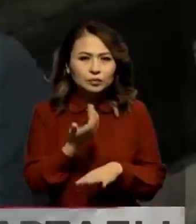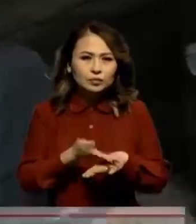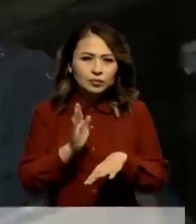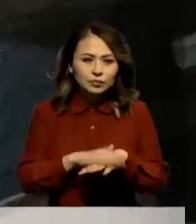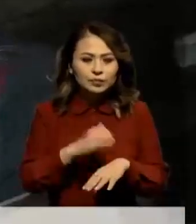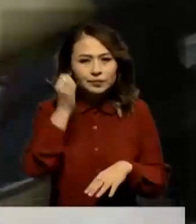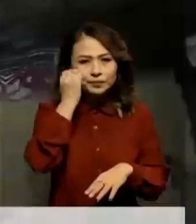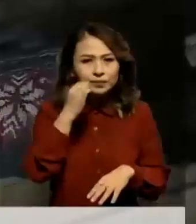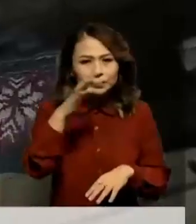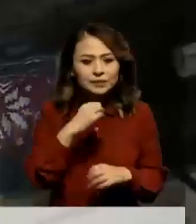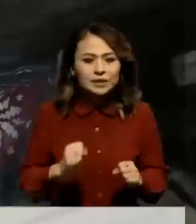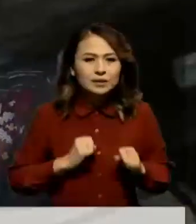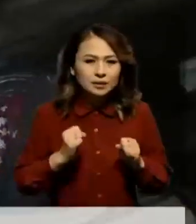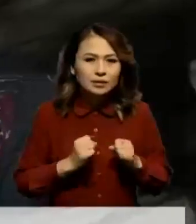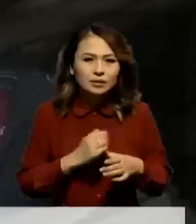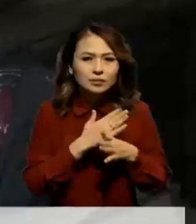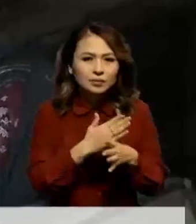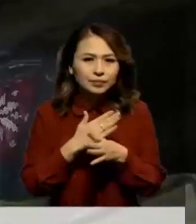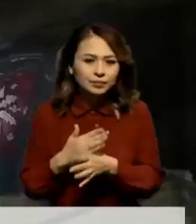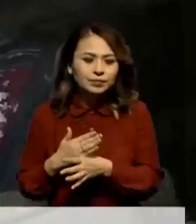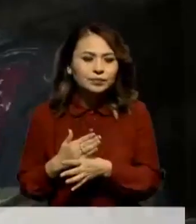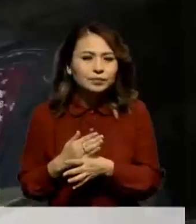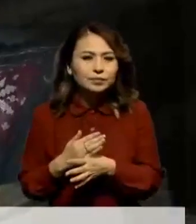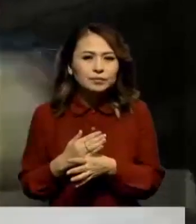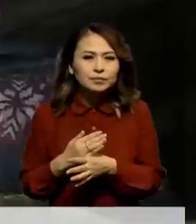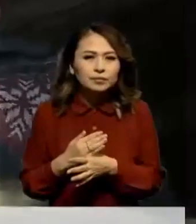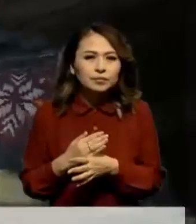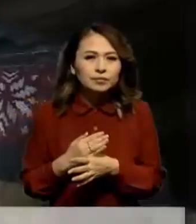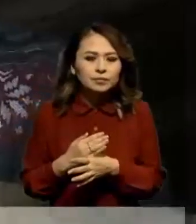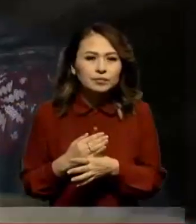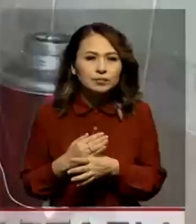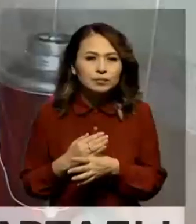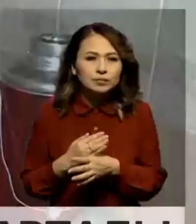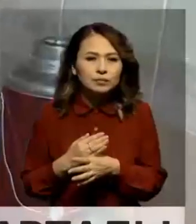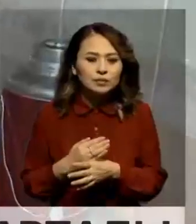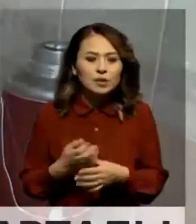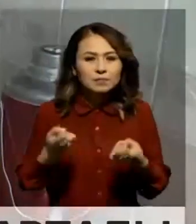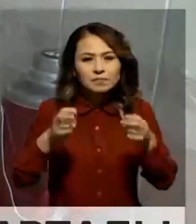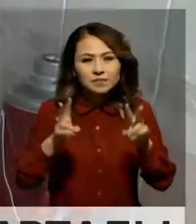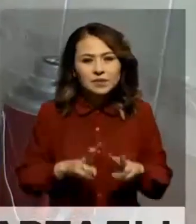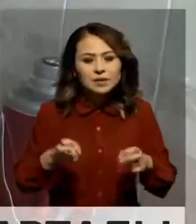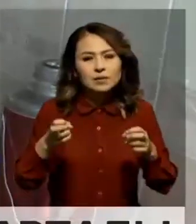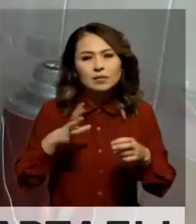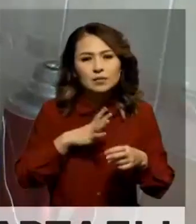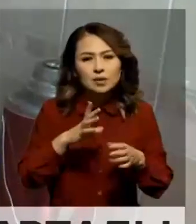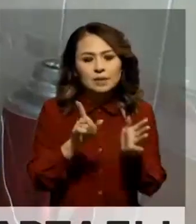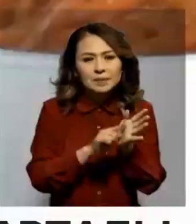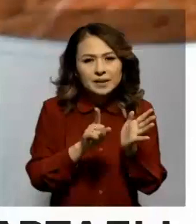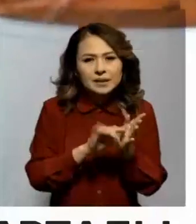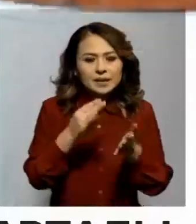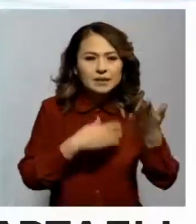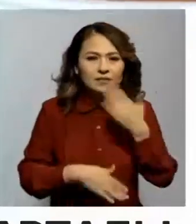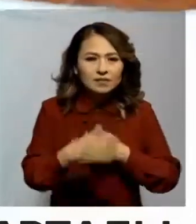қарттарға көмек көрсетуге тырысамыз. Жалғызсырамасын, қиын болмасын ол істерге. Арнайы мамандар зейнеткерлер мен мүмкіндігі